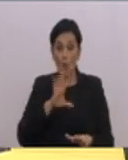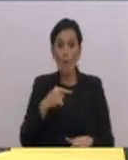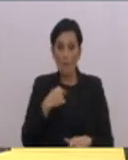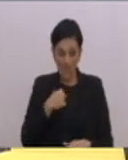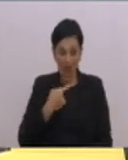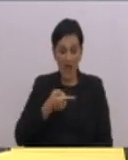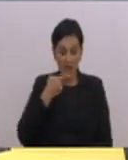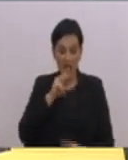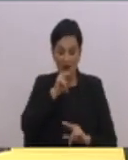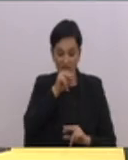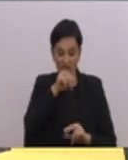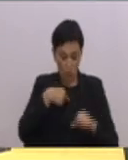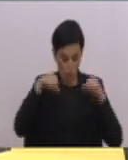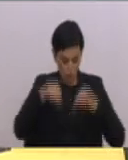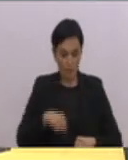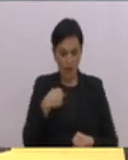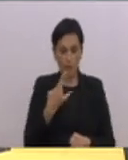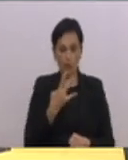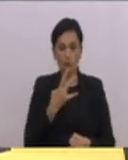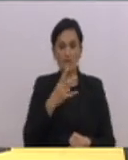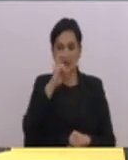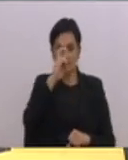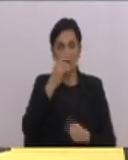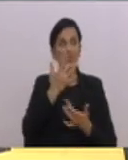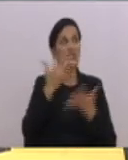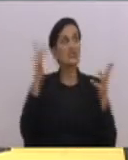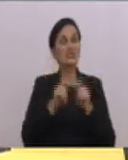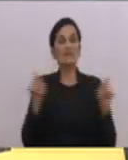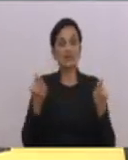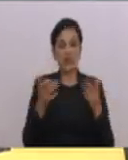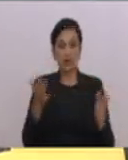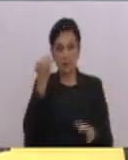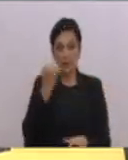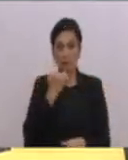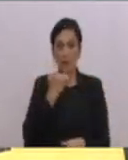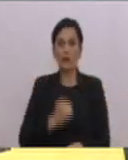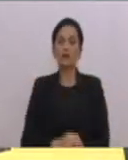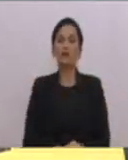amist laparat is ufleba, unda am condes, maciori s-a gerosivțeș, da pirul de ce s-a gerosivțeș, mai domnul.